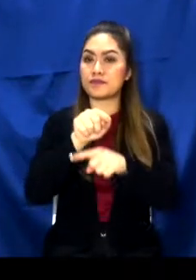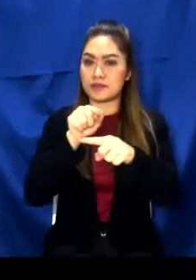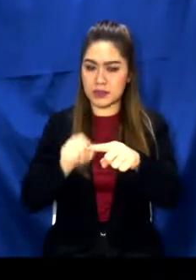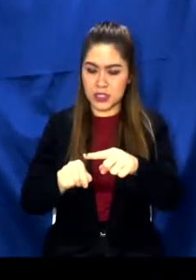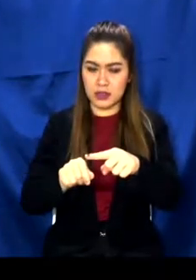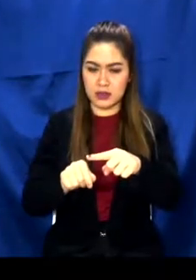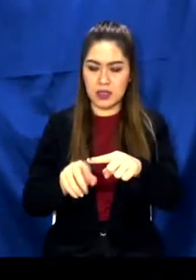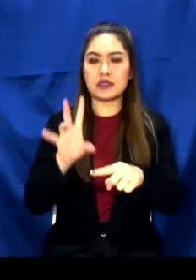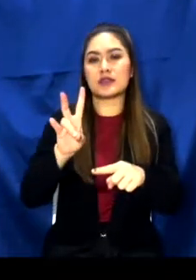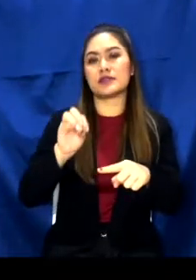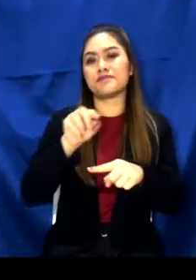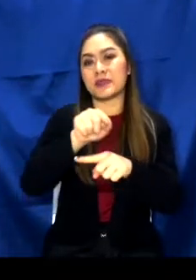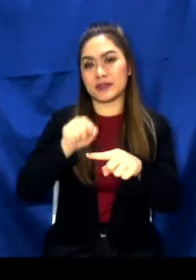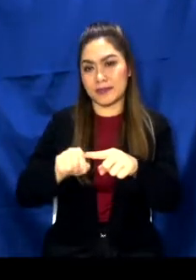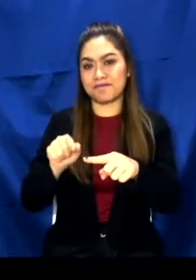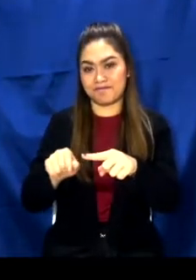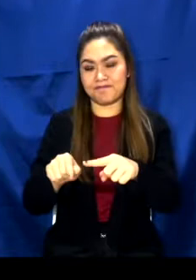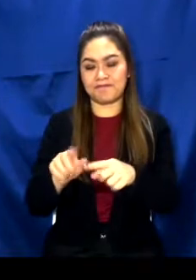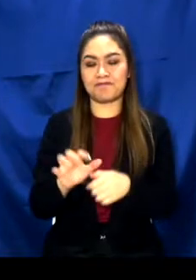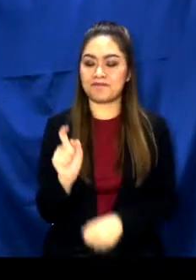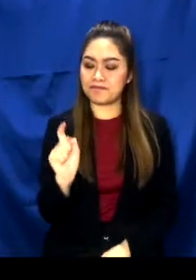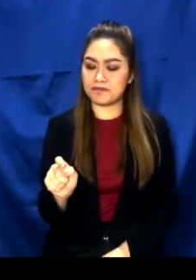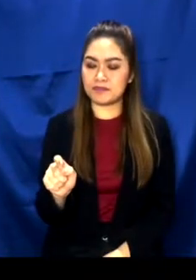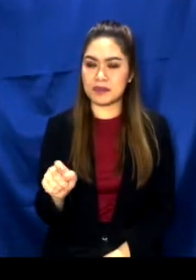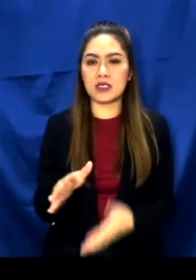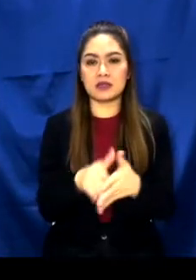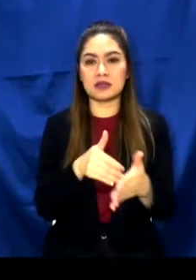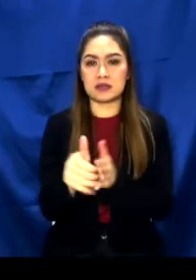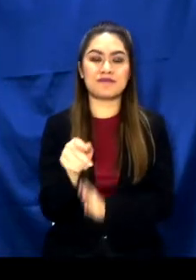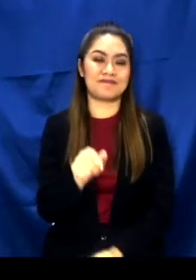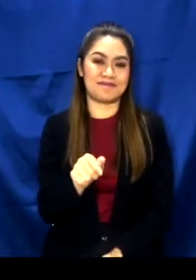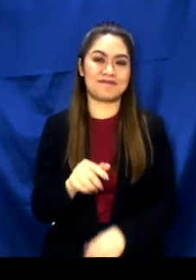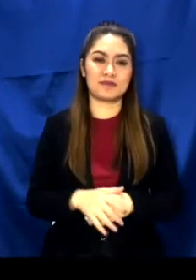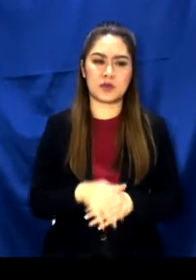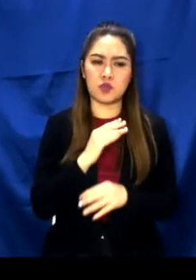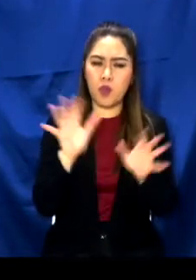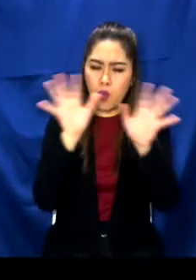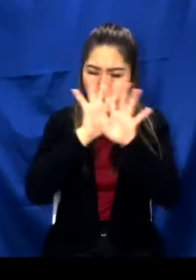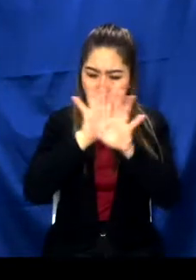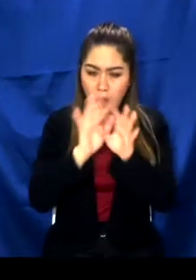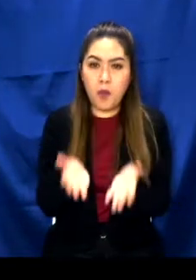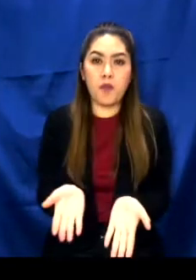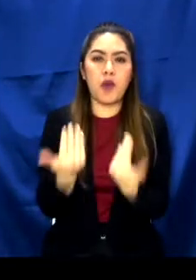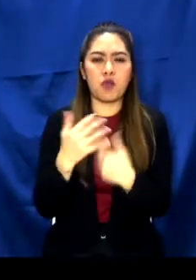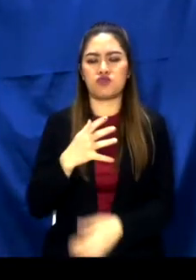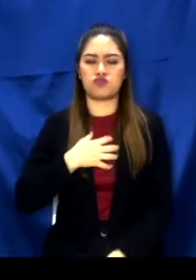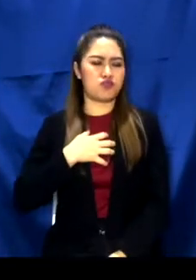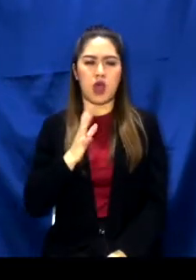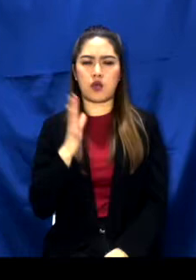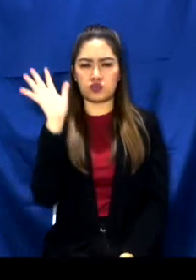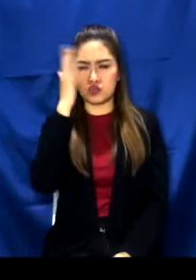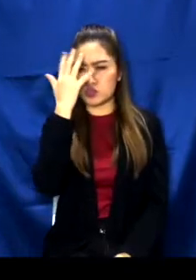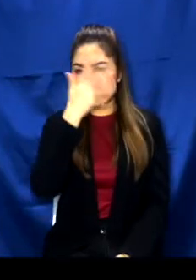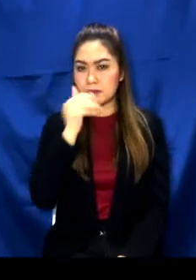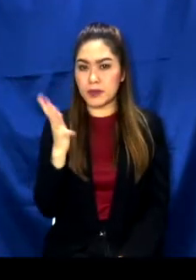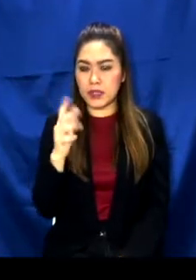ใส่เข้าไป 70% สีก็จะประมาณนี้ถ้าอ่อนเกินไปสมมุติว่าไม่เอาอะสีไม่สวยอ่อนเ